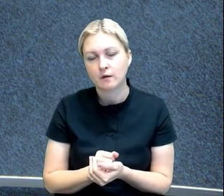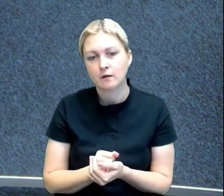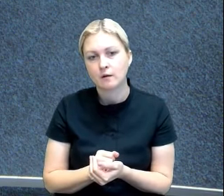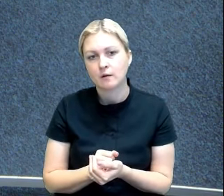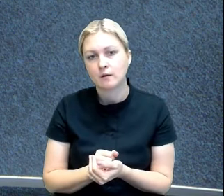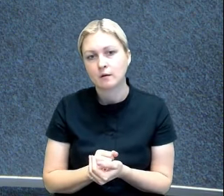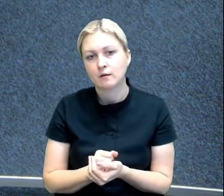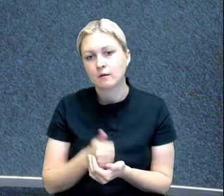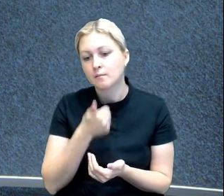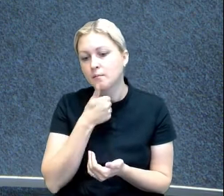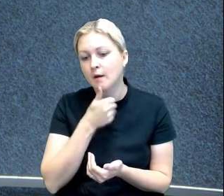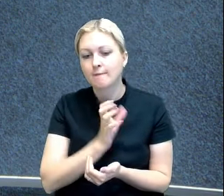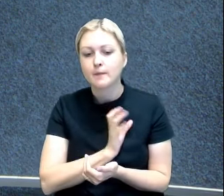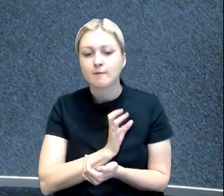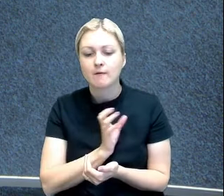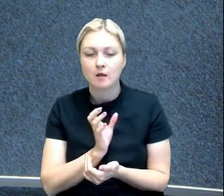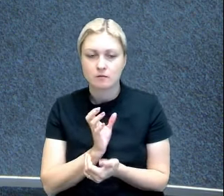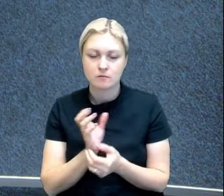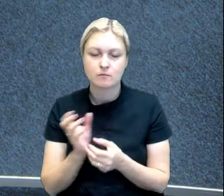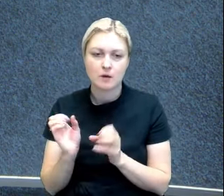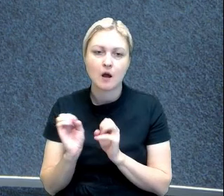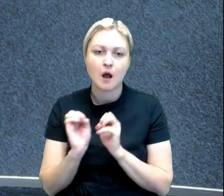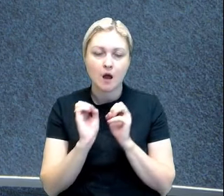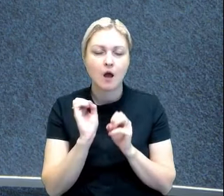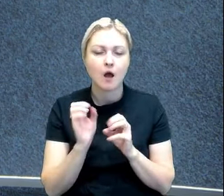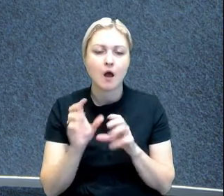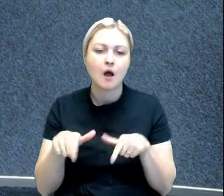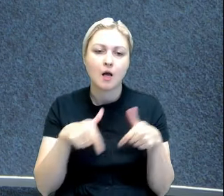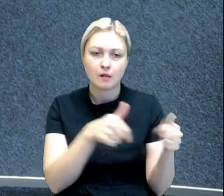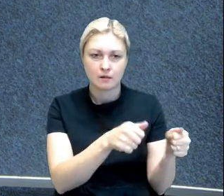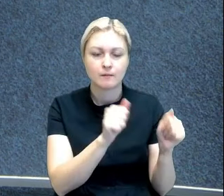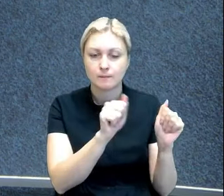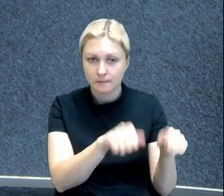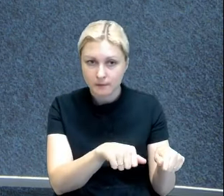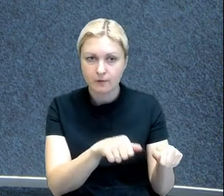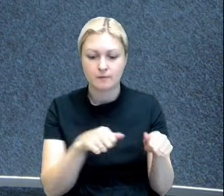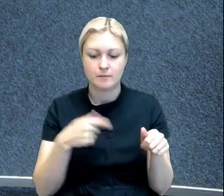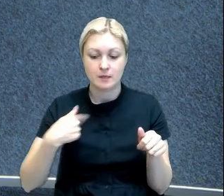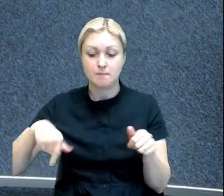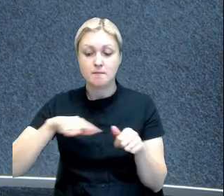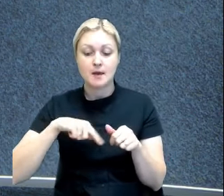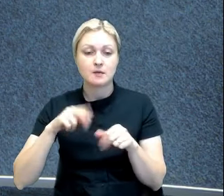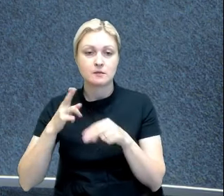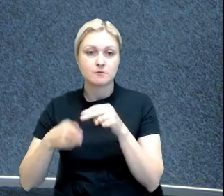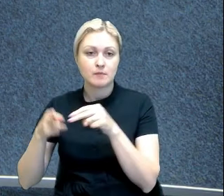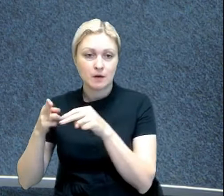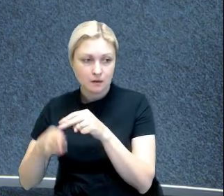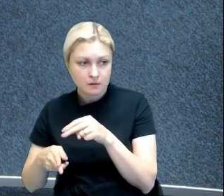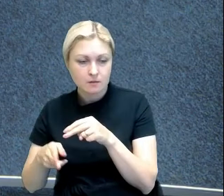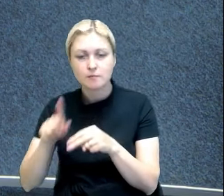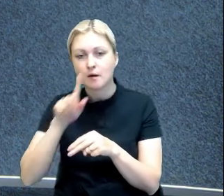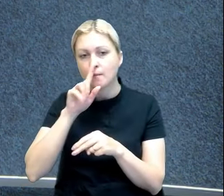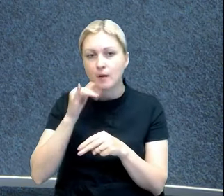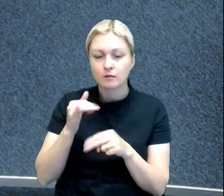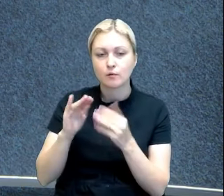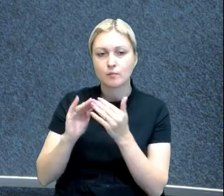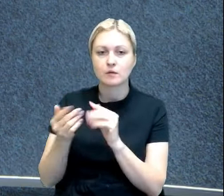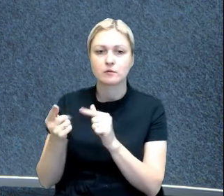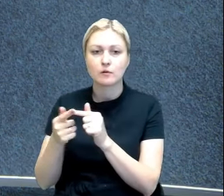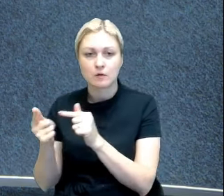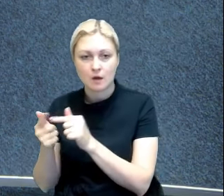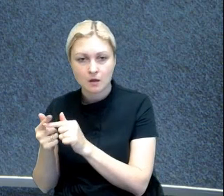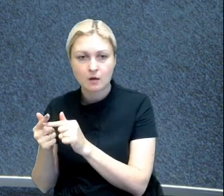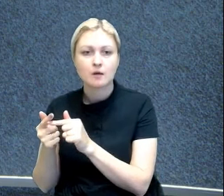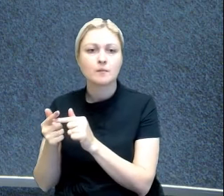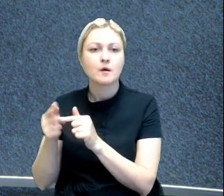atiduoti privačias rankas tačiau kiekvienas mūsų bandymas sprendimas eilės kadencijų tarybų reiškia baig baigdavosi